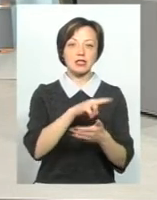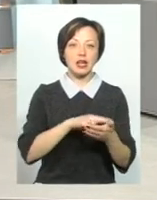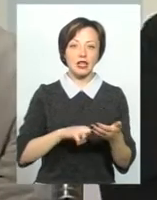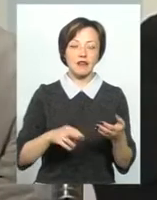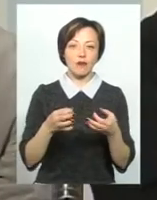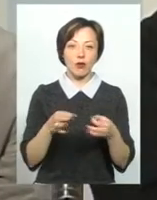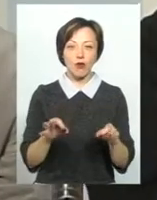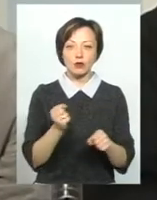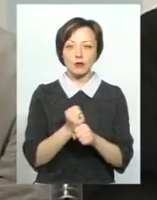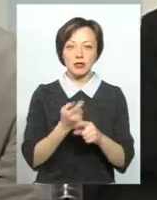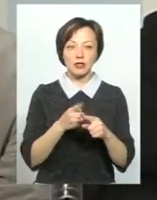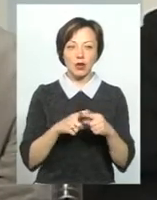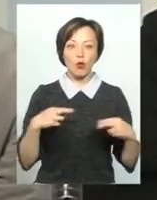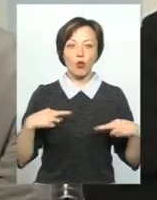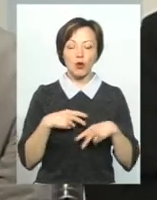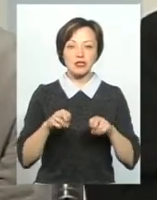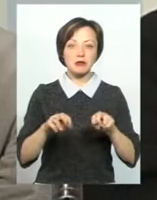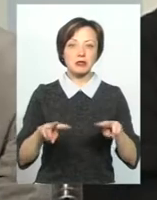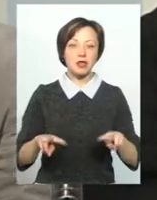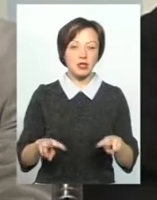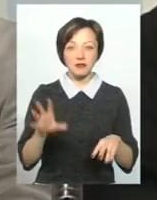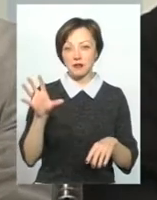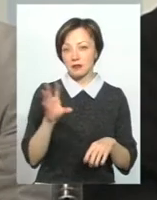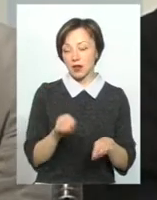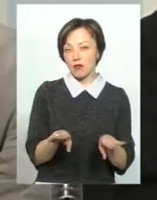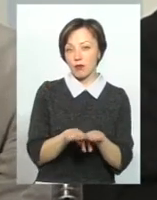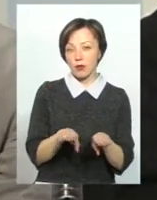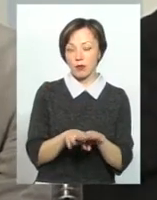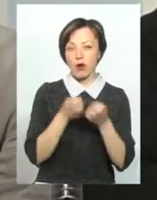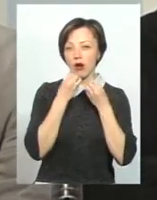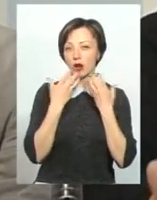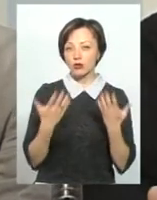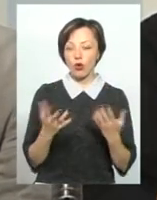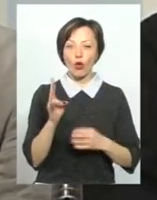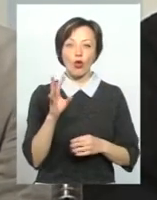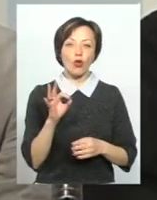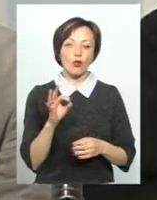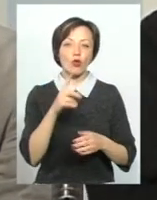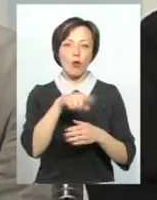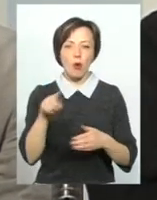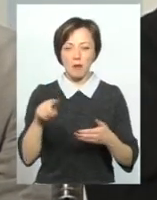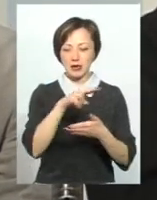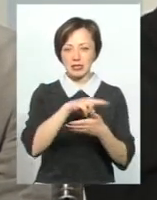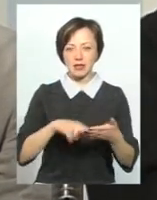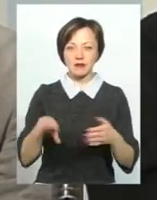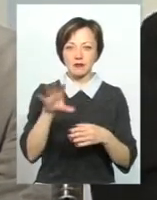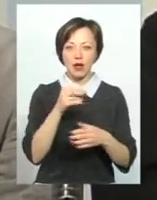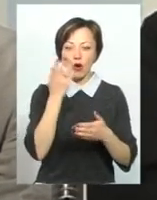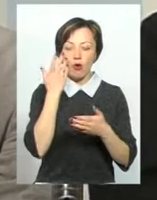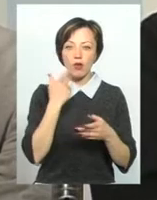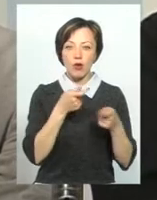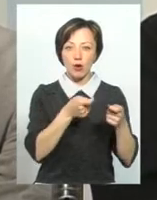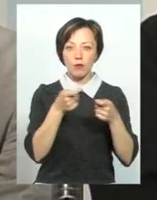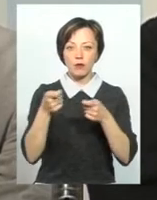сертифікована, зробили це угорські спеціалісти, все вроді би хорошо. Номер сертифіката, все, коли я